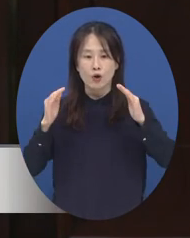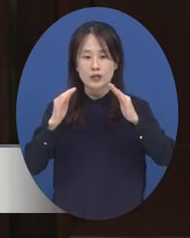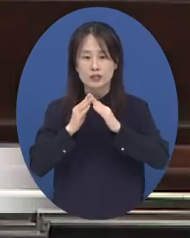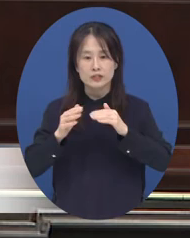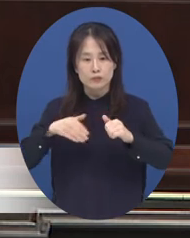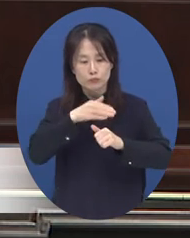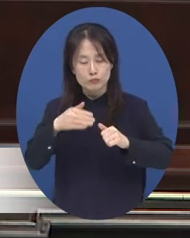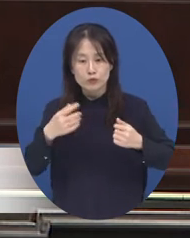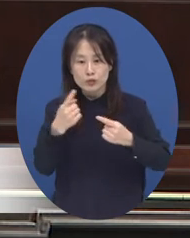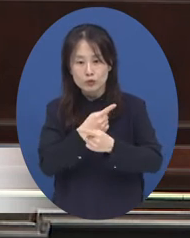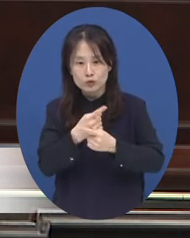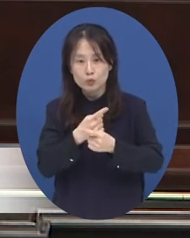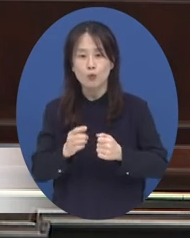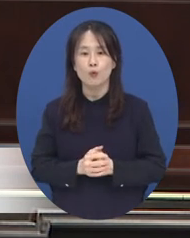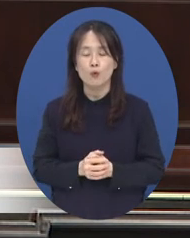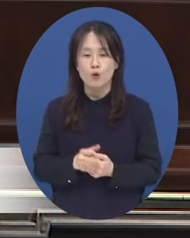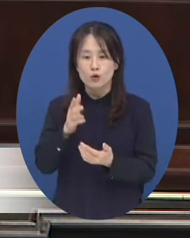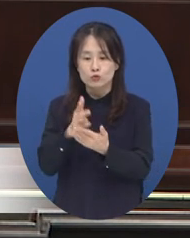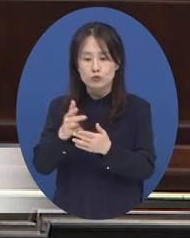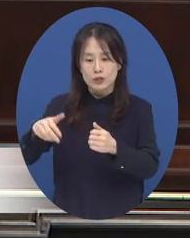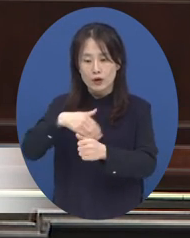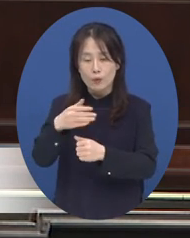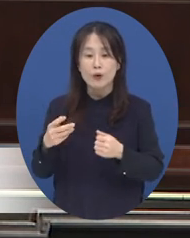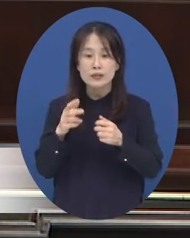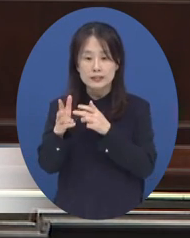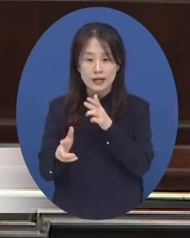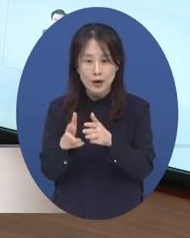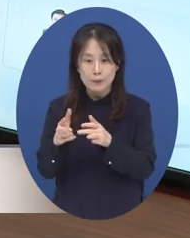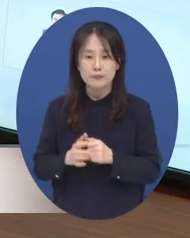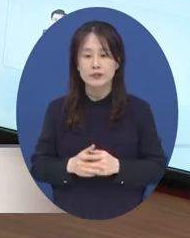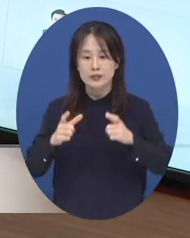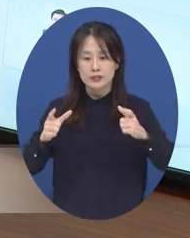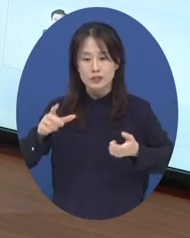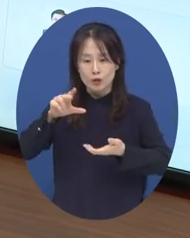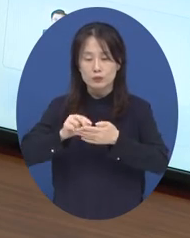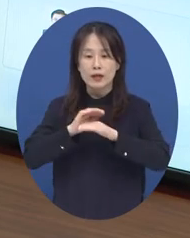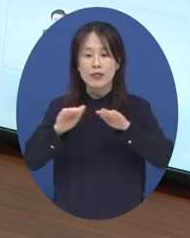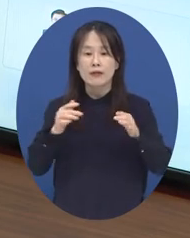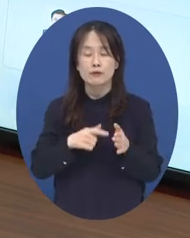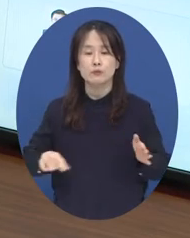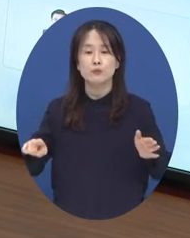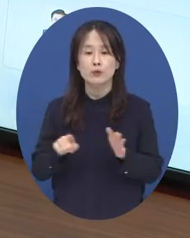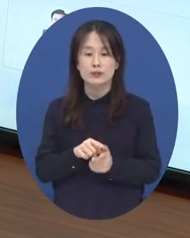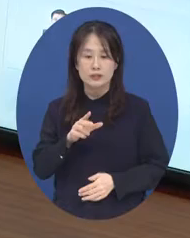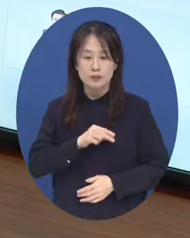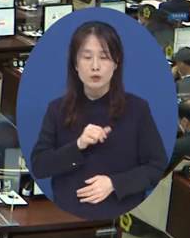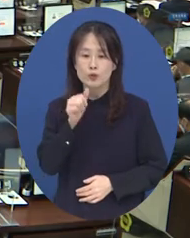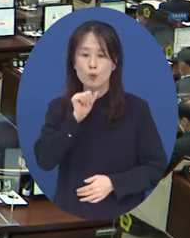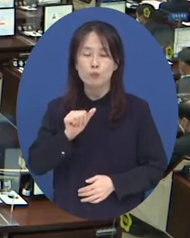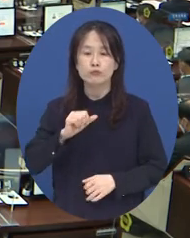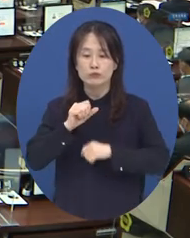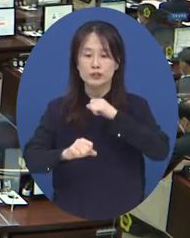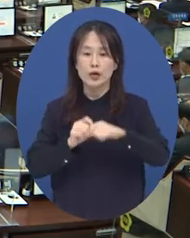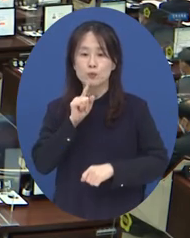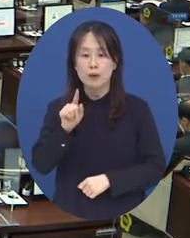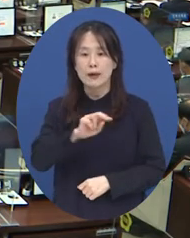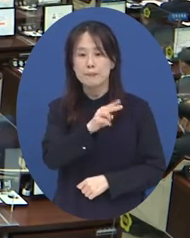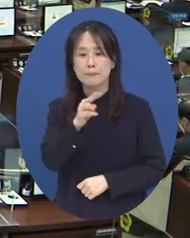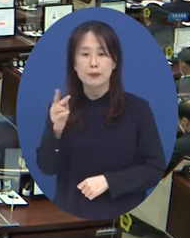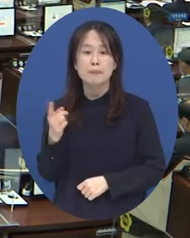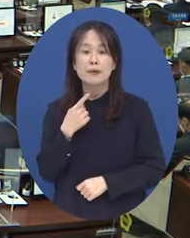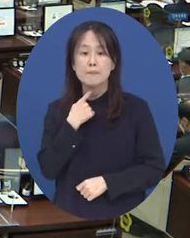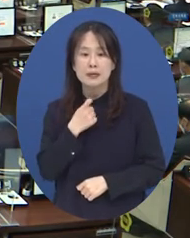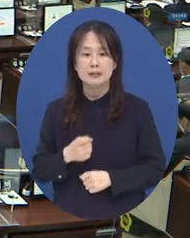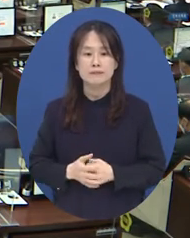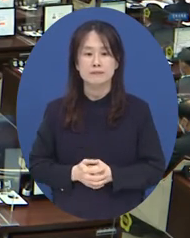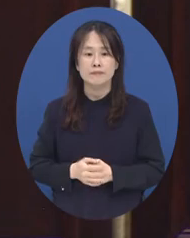이밖에도 어린이집 보육 환경 개선과 경기도 주차 환경개선 사업 등 지역 현안들을 해결하기 위한 의원들의 5분자유발언 이